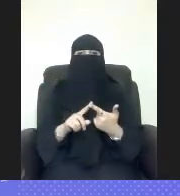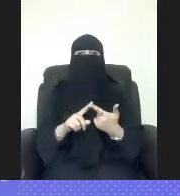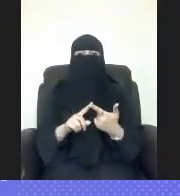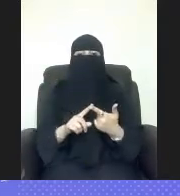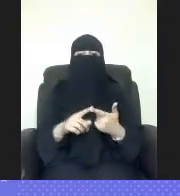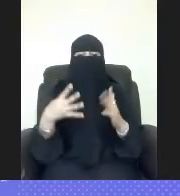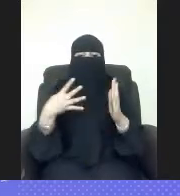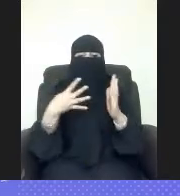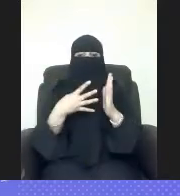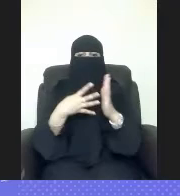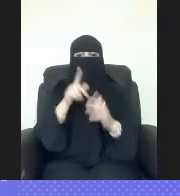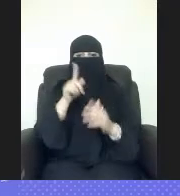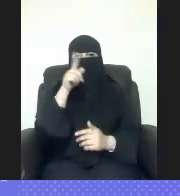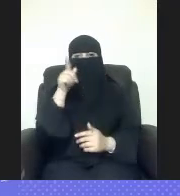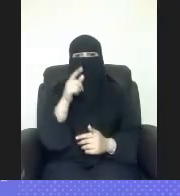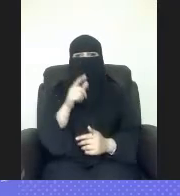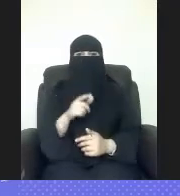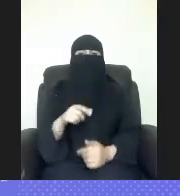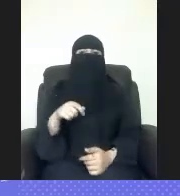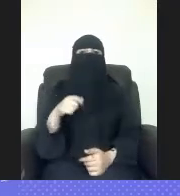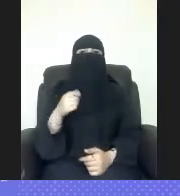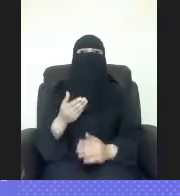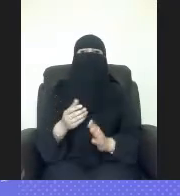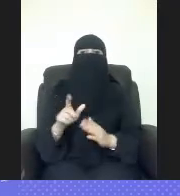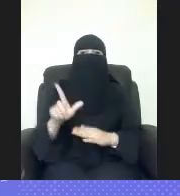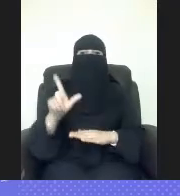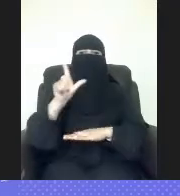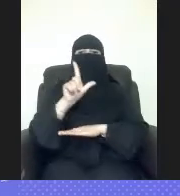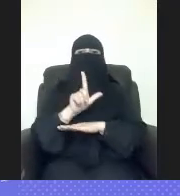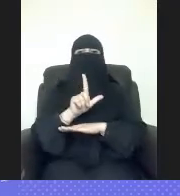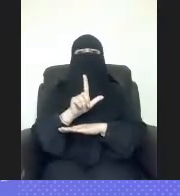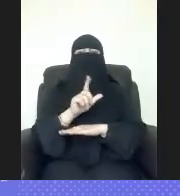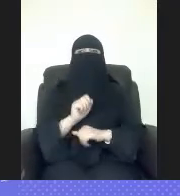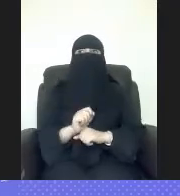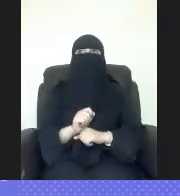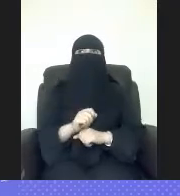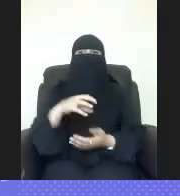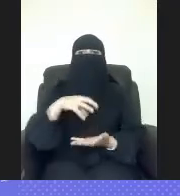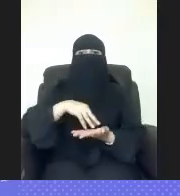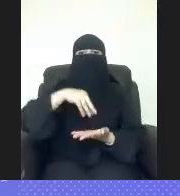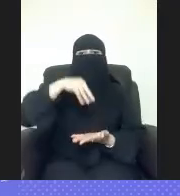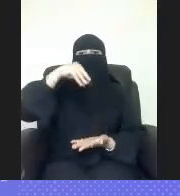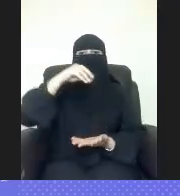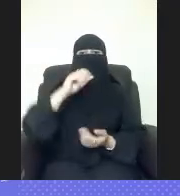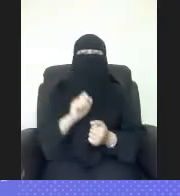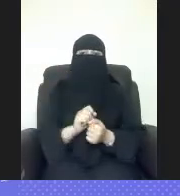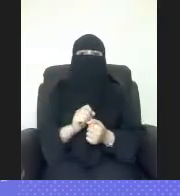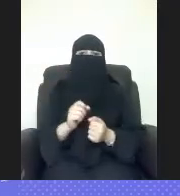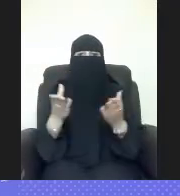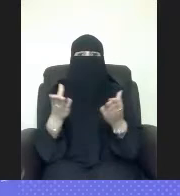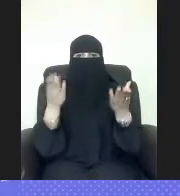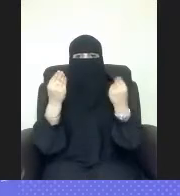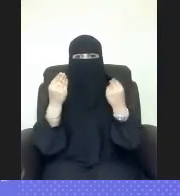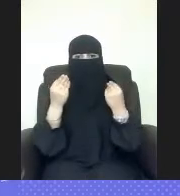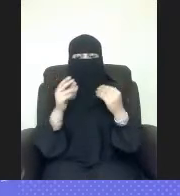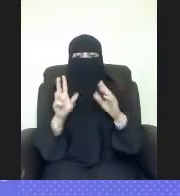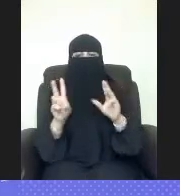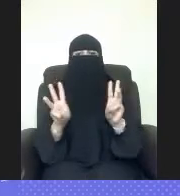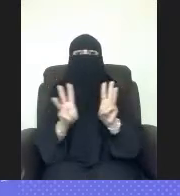وعمادة التعلم الإلكتروني على ما قدمت وتقدم من دعم لا محدود لأعضاء التدريس